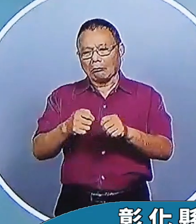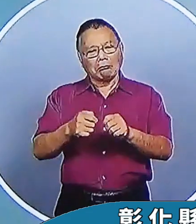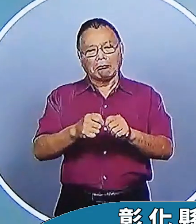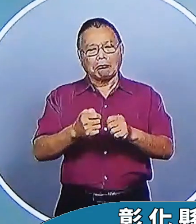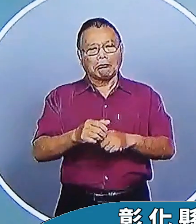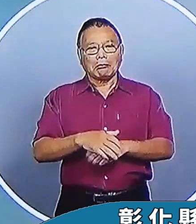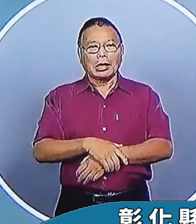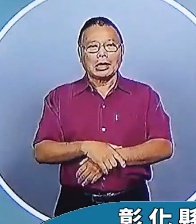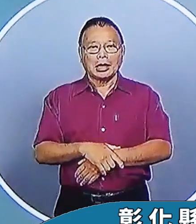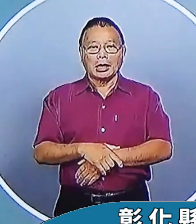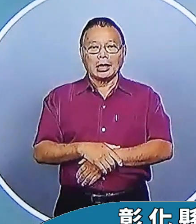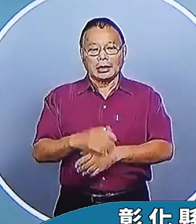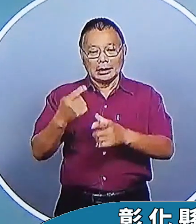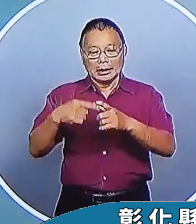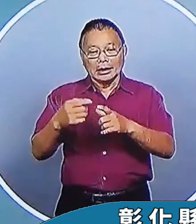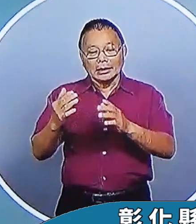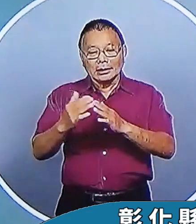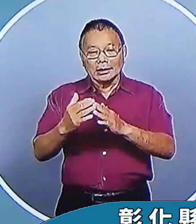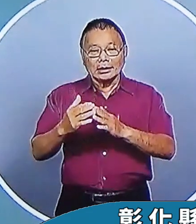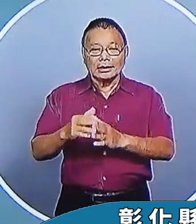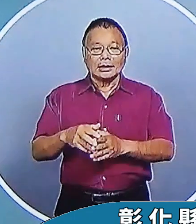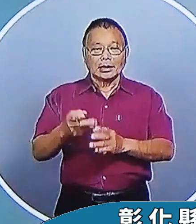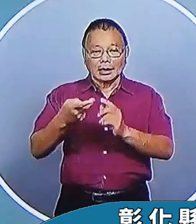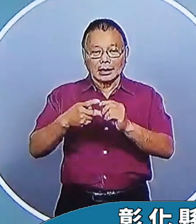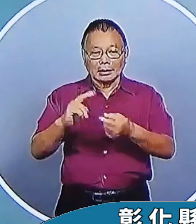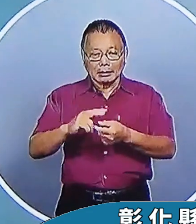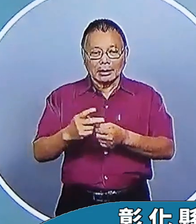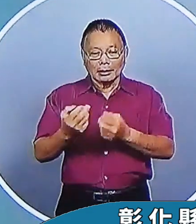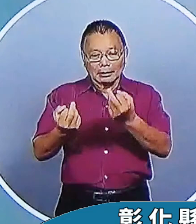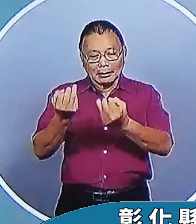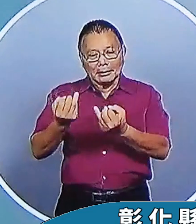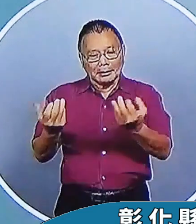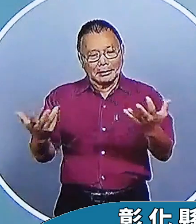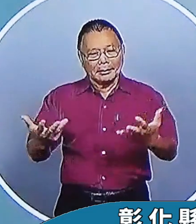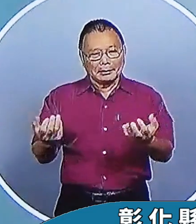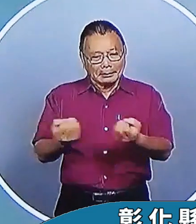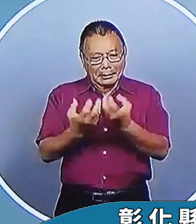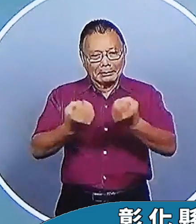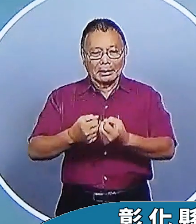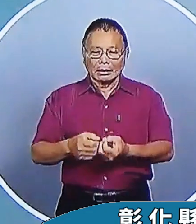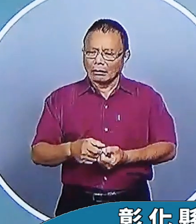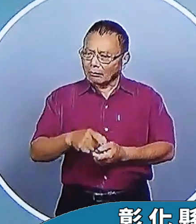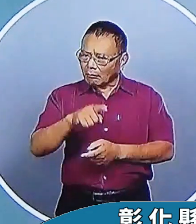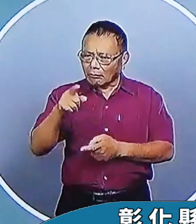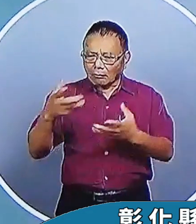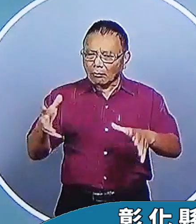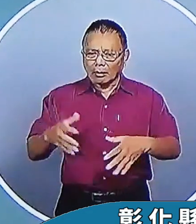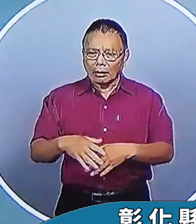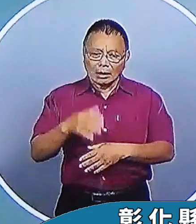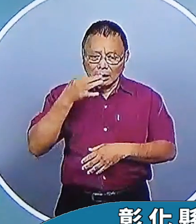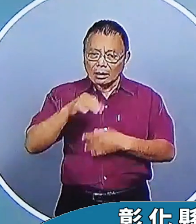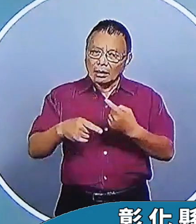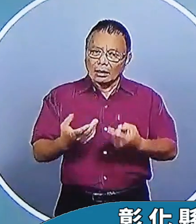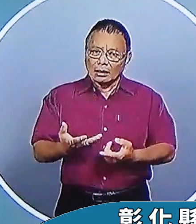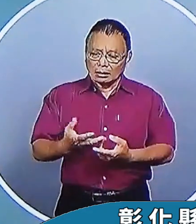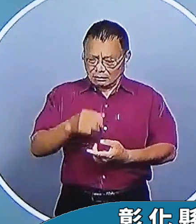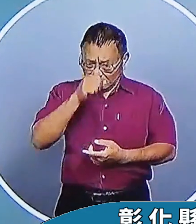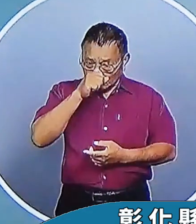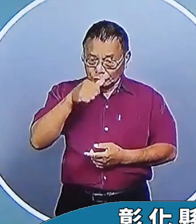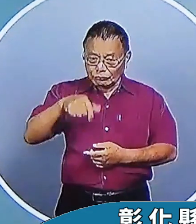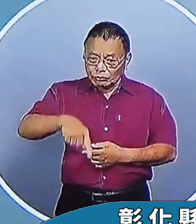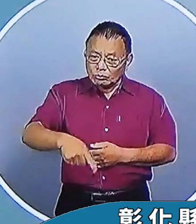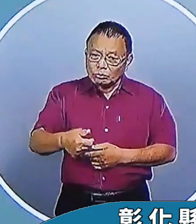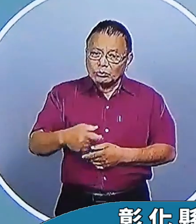空啊。像叶家3兄弟和梅2小兄妹的事件，这些人会感觉讲中华是一个好所